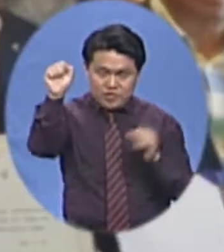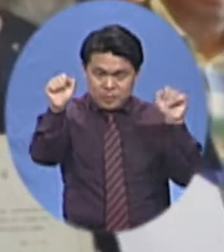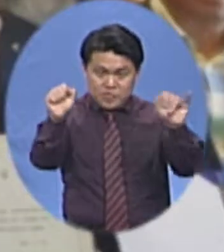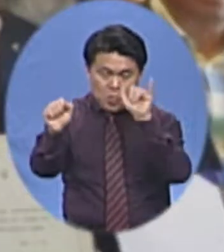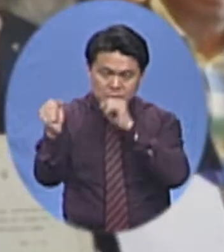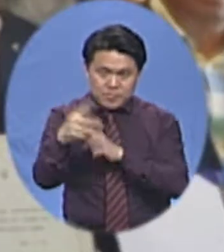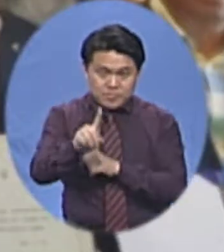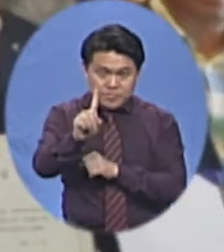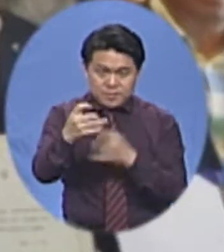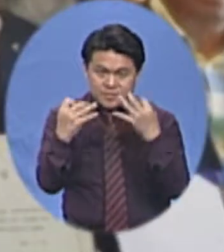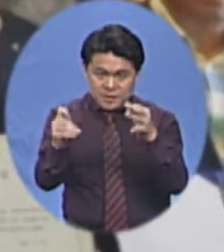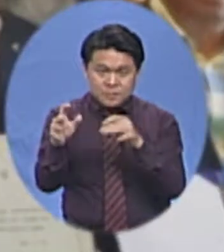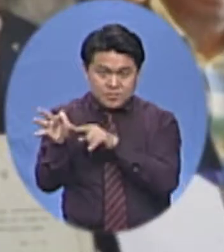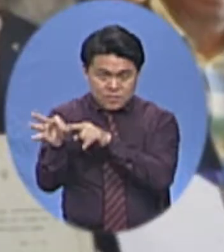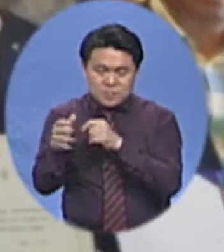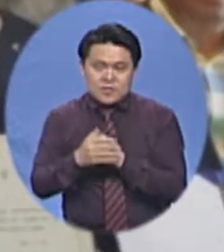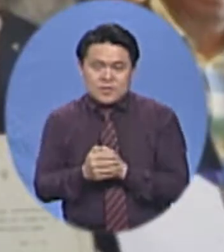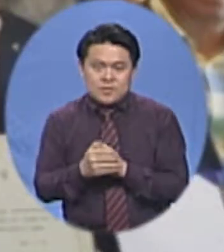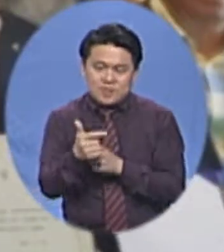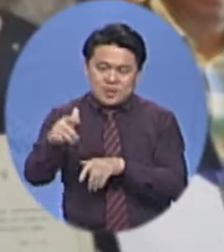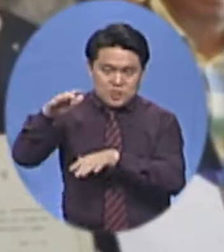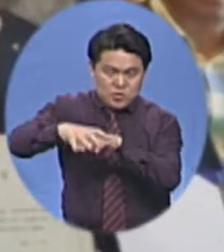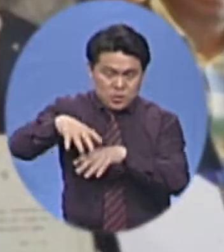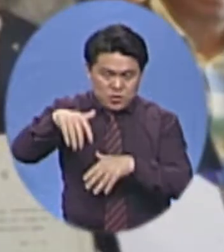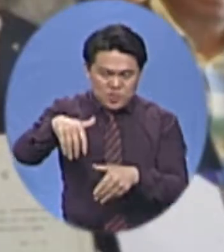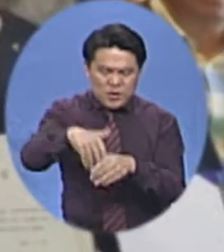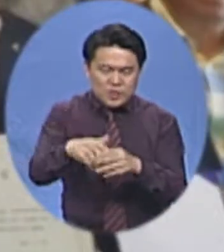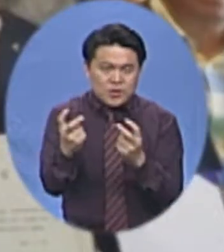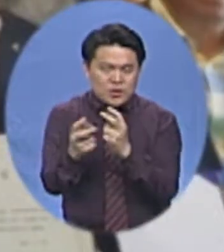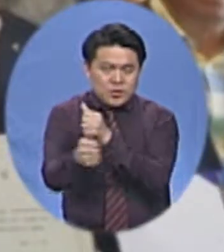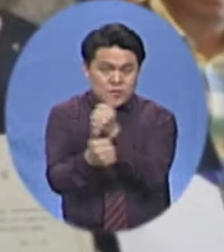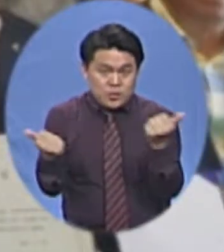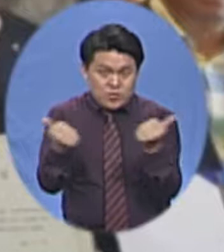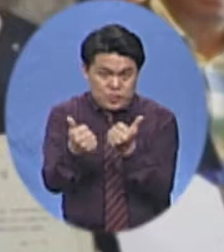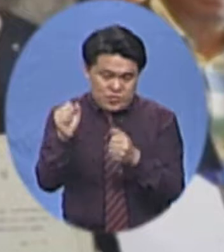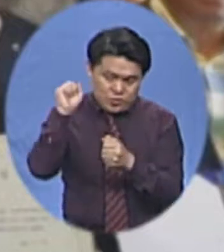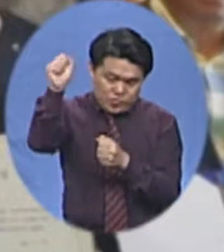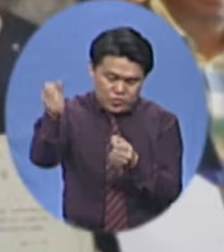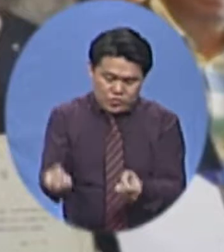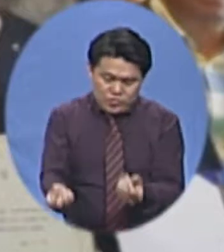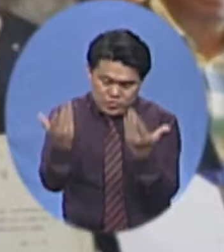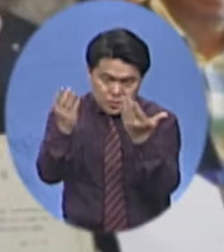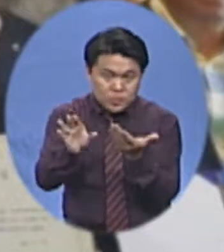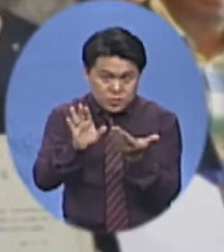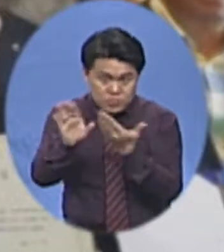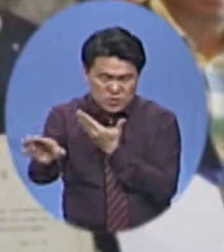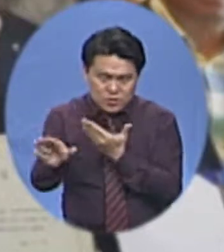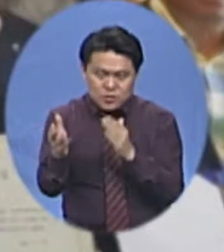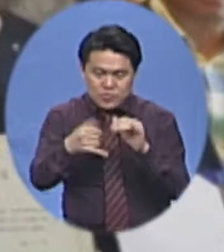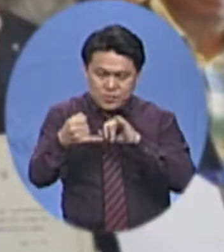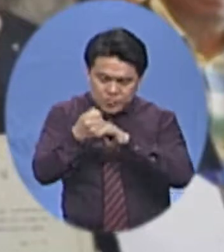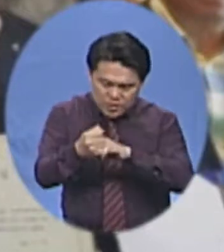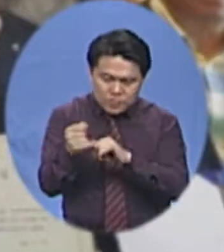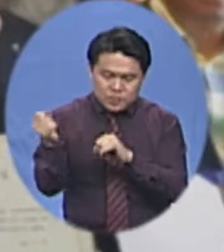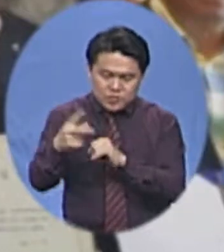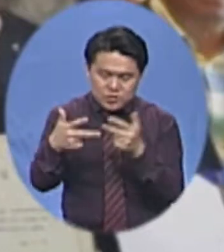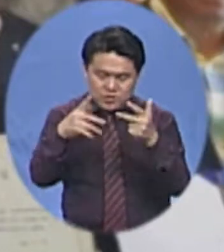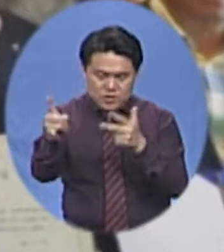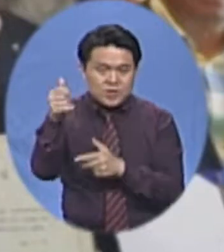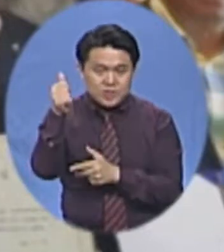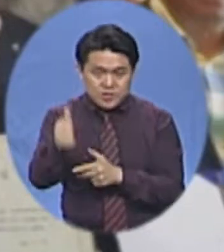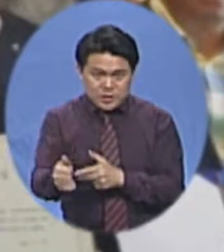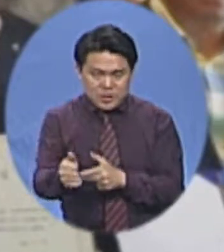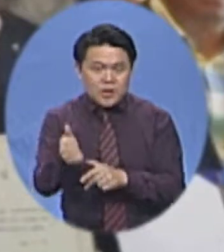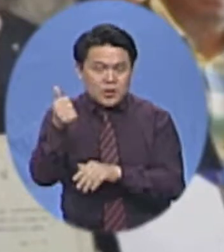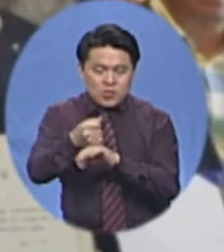기호 1번 김광한 후보는 대전에서 선거대책위원회 출정식을 열고 주요 공약과 제7대 회장